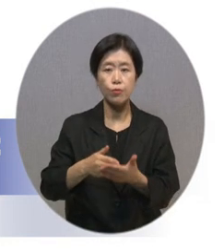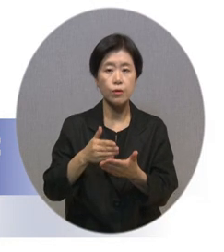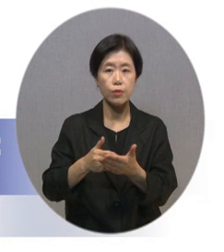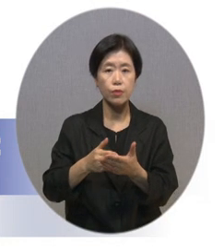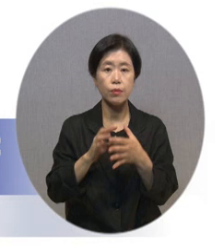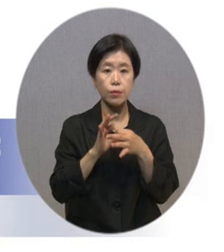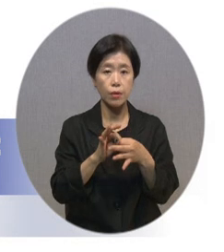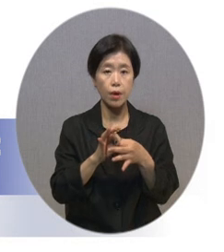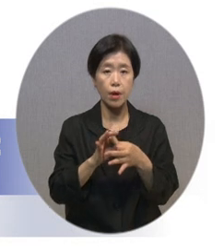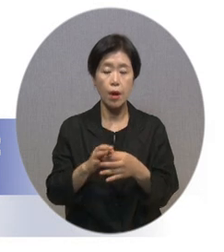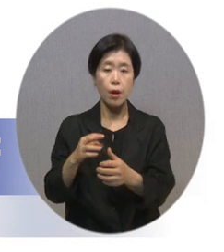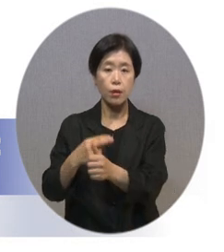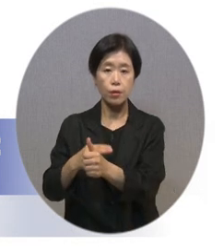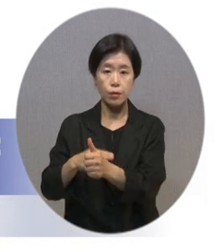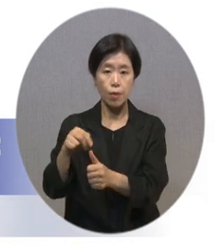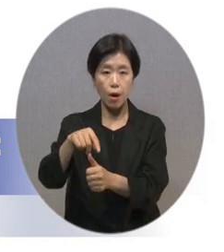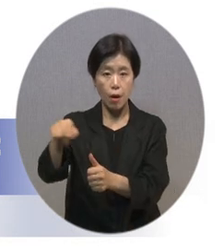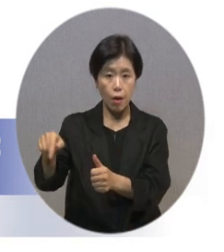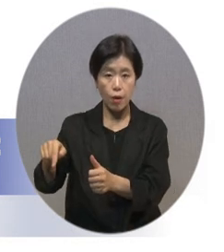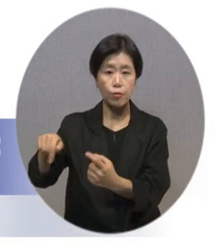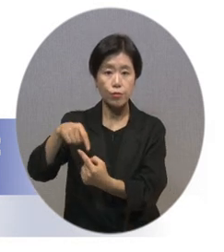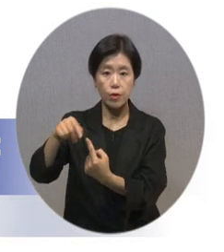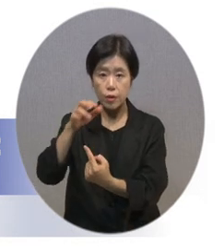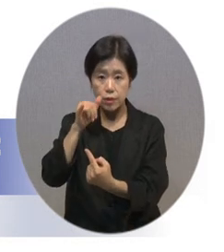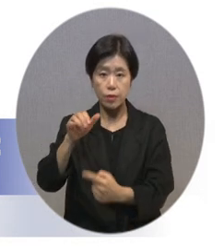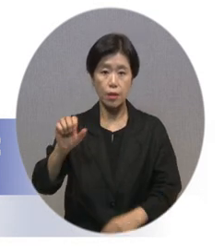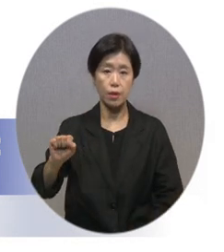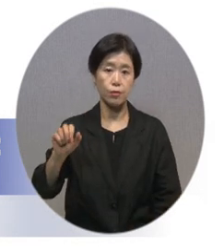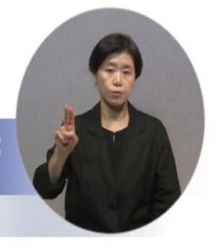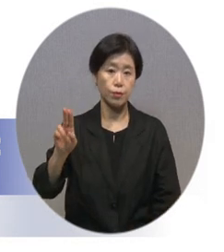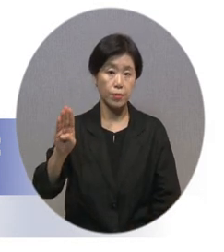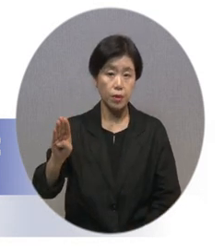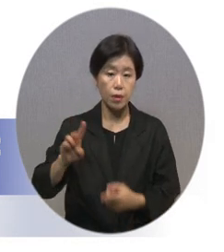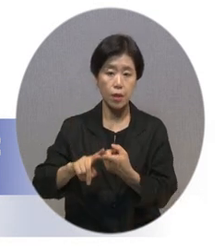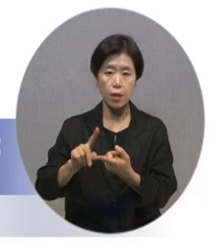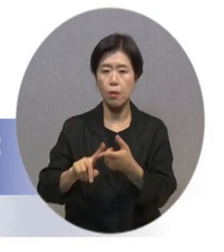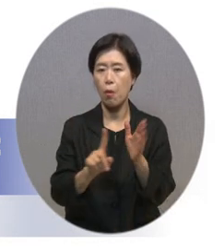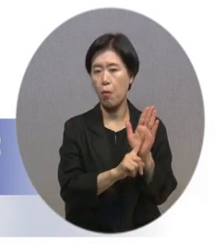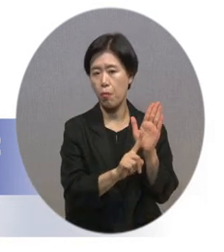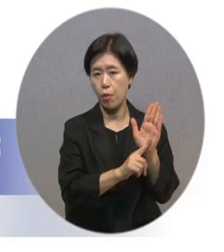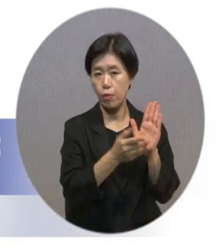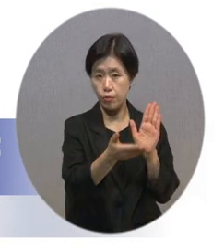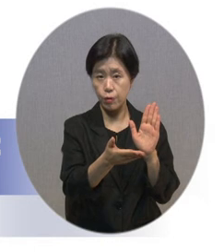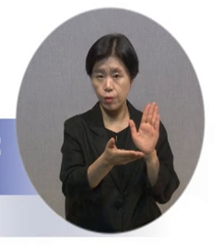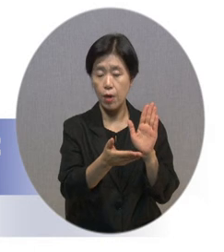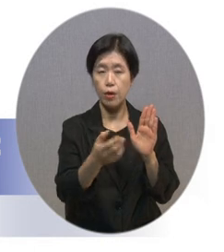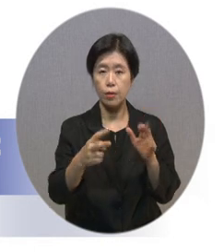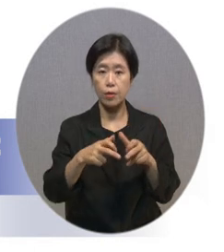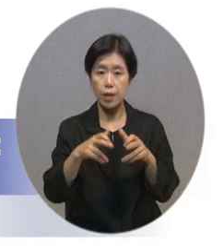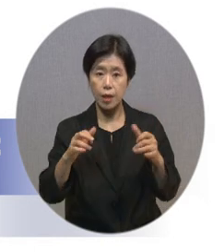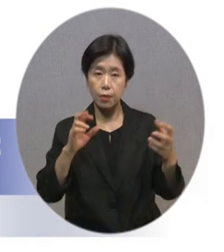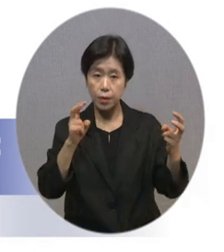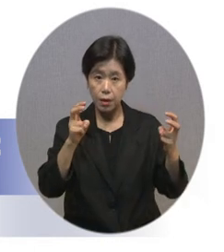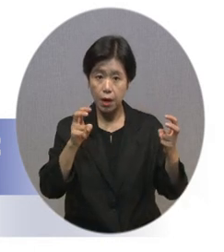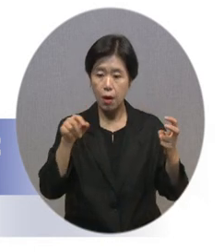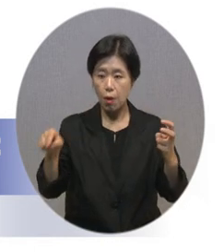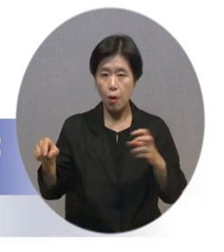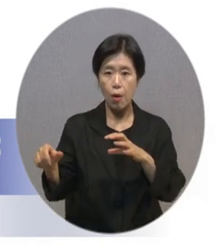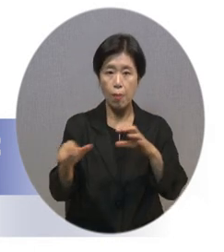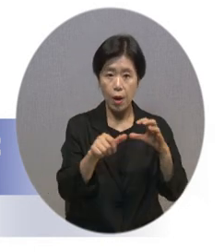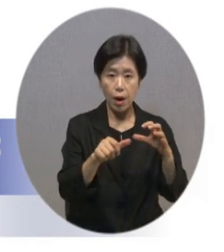통해이 교직원 공제회가 운영하는 s2b 홍보하고 장애인 기업의 s2b 진출과 마케팅을